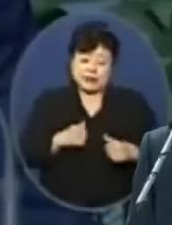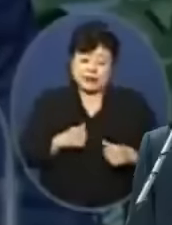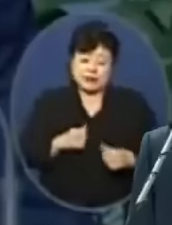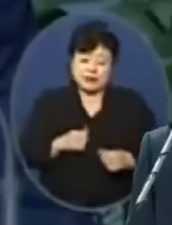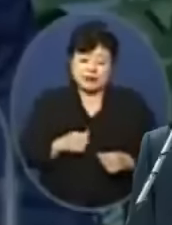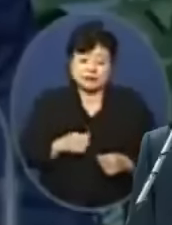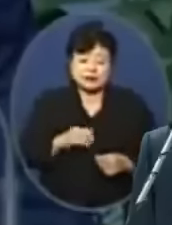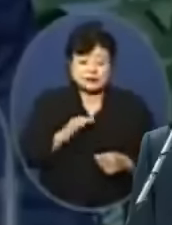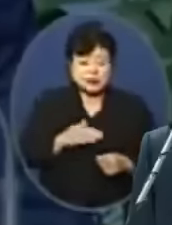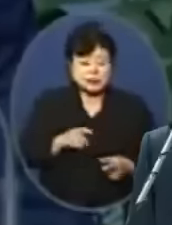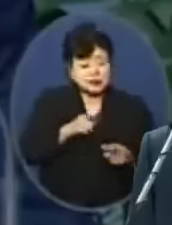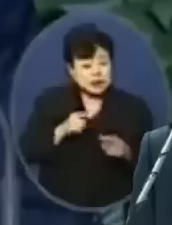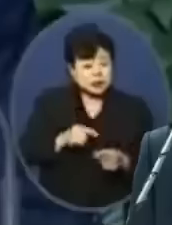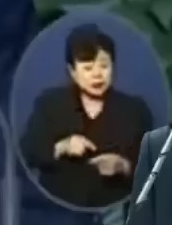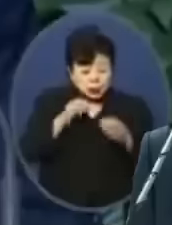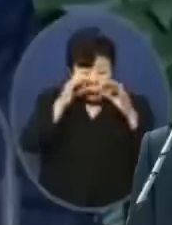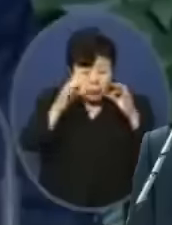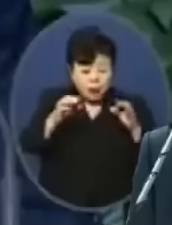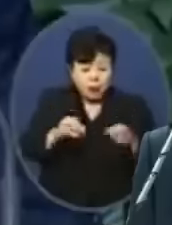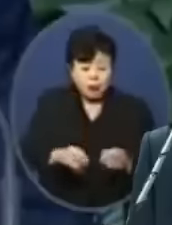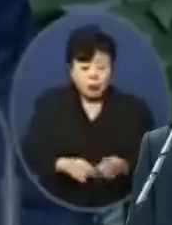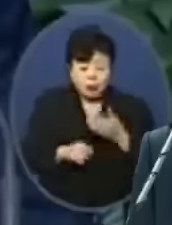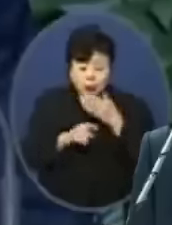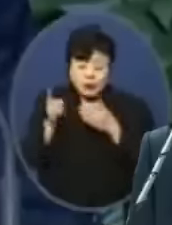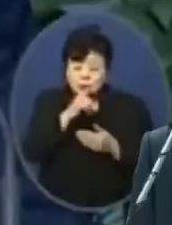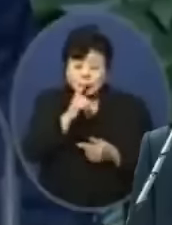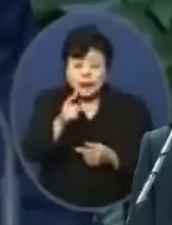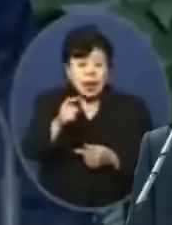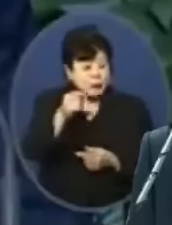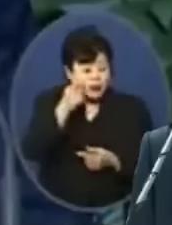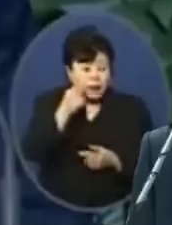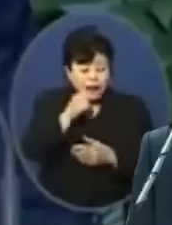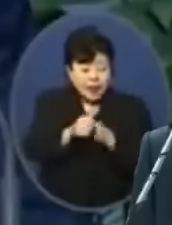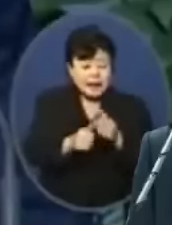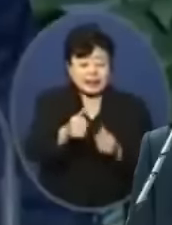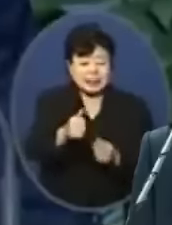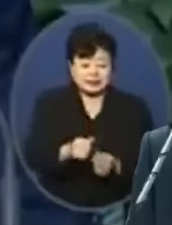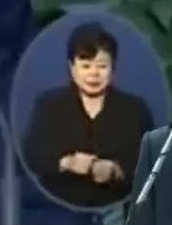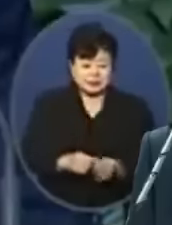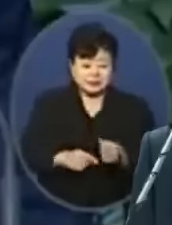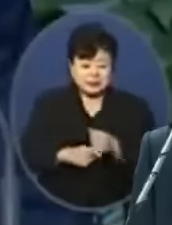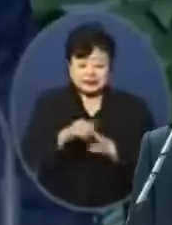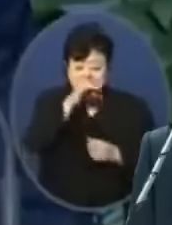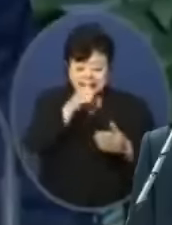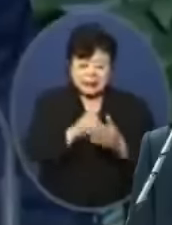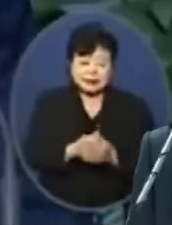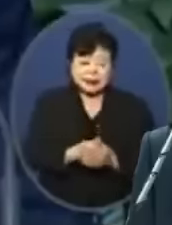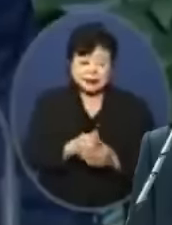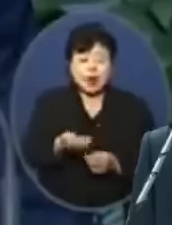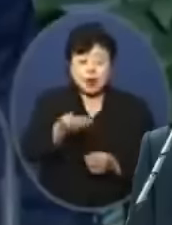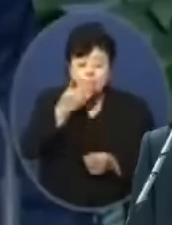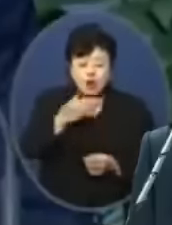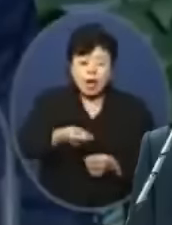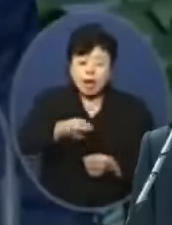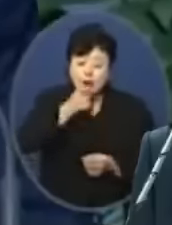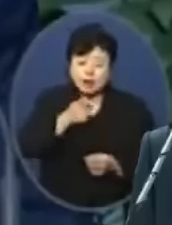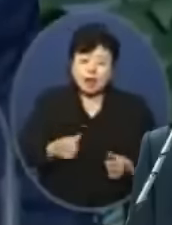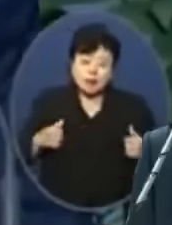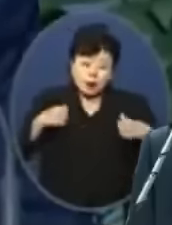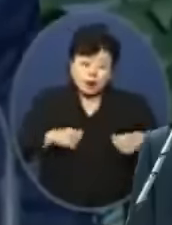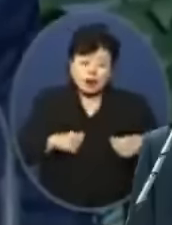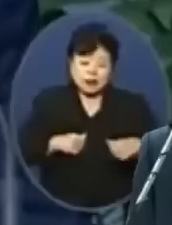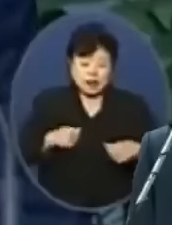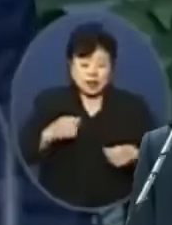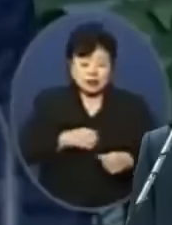살아도 그것을 보고 손가락질할 사람이 없습니다. 하나님을 섬기니 하나님 무엇을 먹을까 무엇을 입을까 무엇을